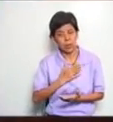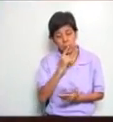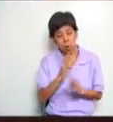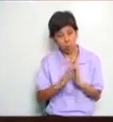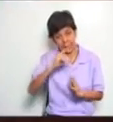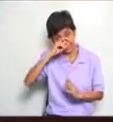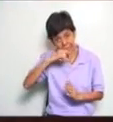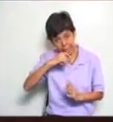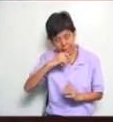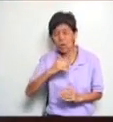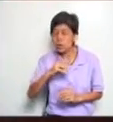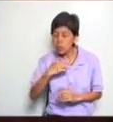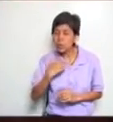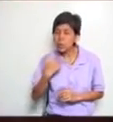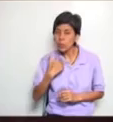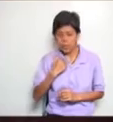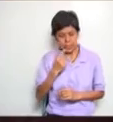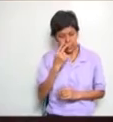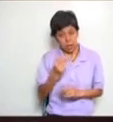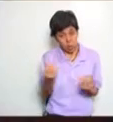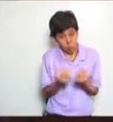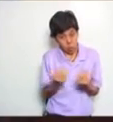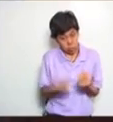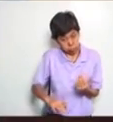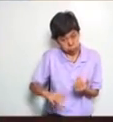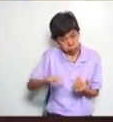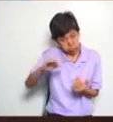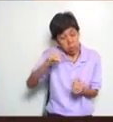ถ้าเป็นพุษต้องตอบโจจสองข้อ1. butsterans and